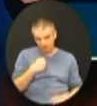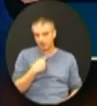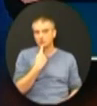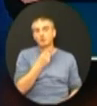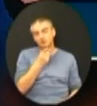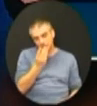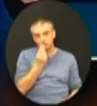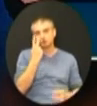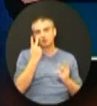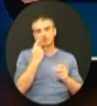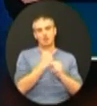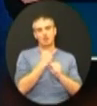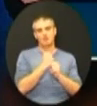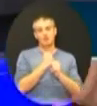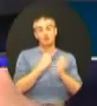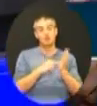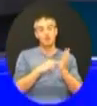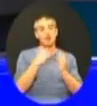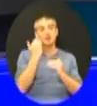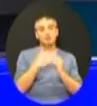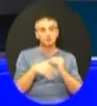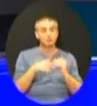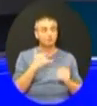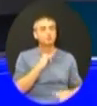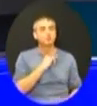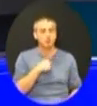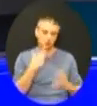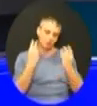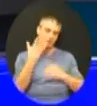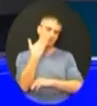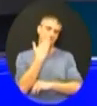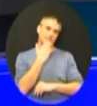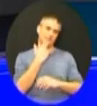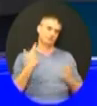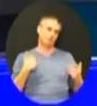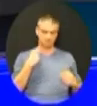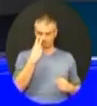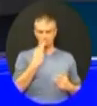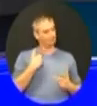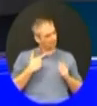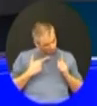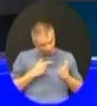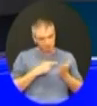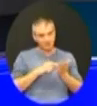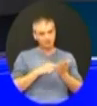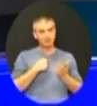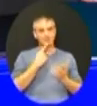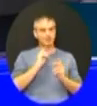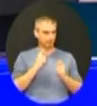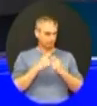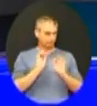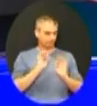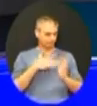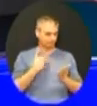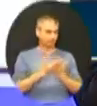אומרת לך שזה משהו שכדאי לעבוד עליו כי אני חושבת שבסוף מענין אותי זה וב מדינת ישראל ואני מסתכל ואני לכן גם עניינתי בצורה עניינית ניגשתי